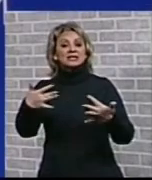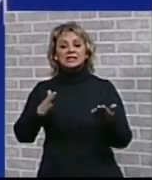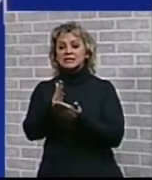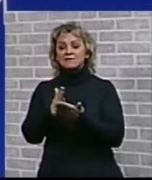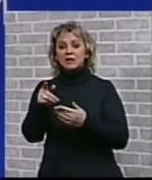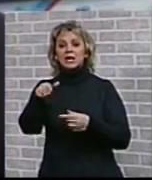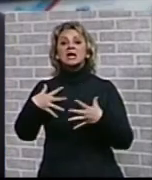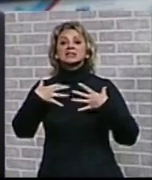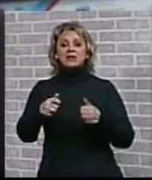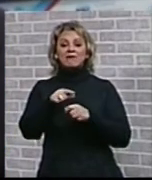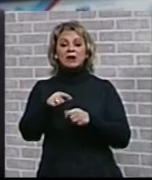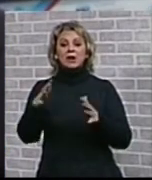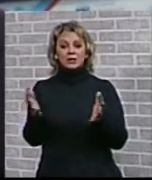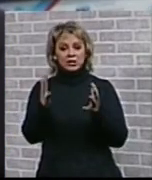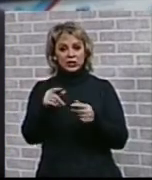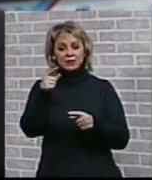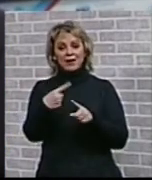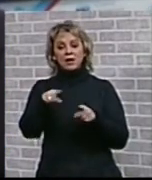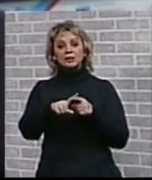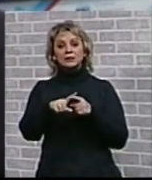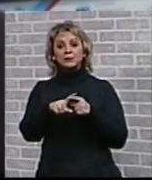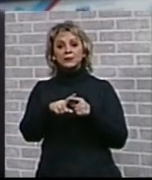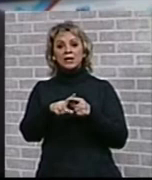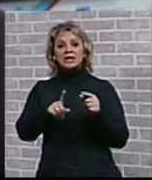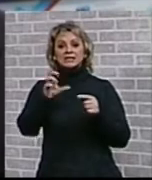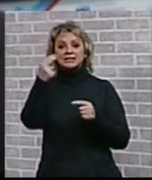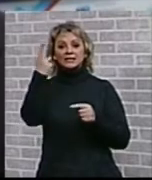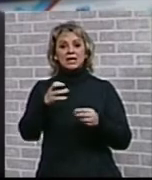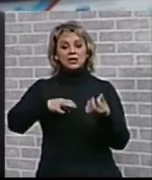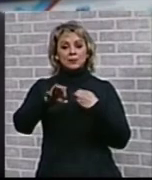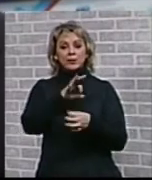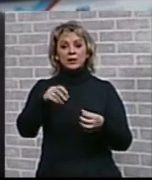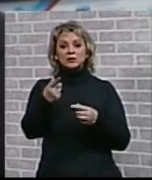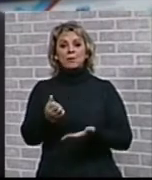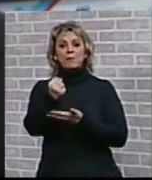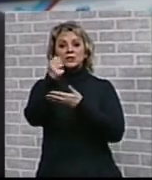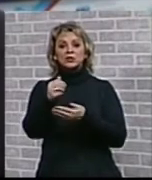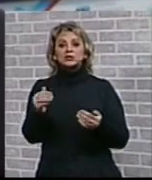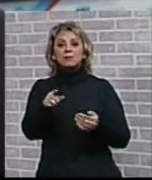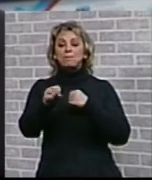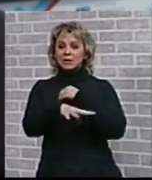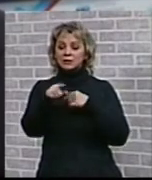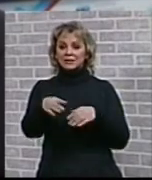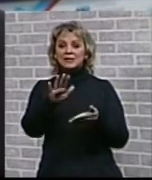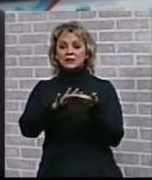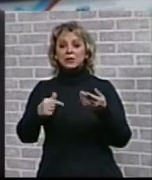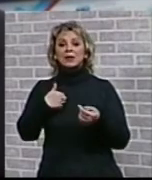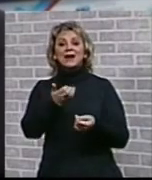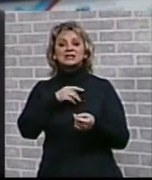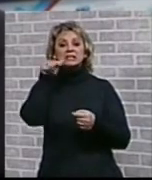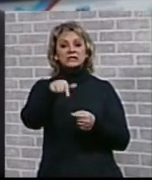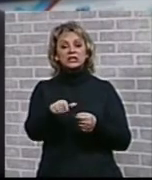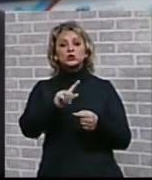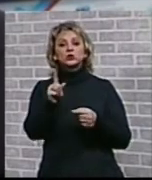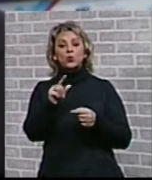Это здравоохранение, это, значит, социальные проекты, поддержки малоимущих и так далее. Поэтому мы хотели бы здесь, вот